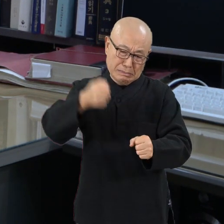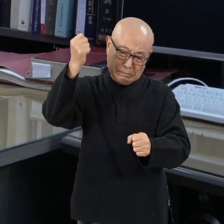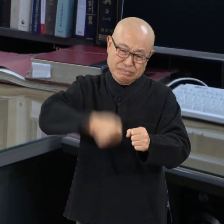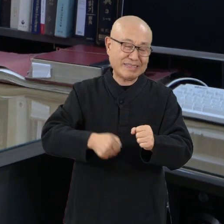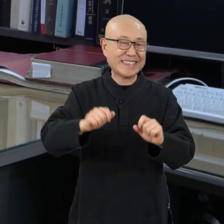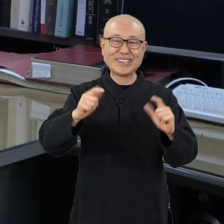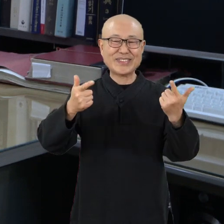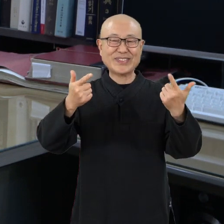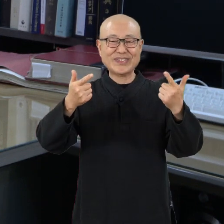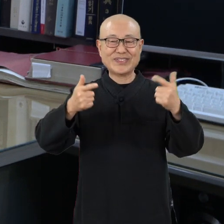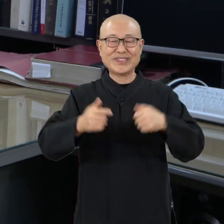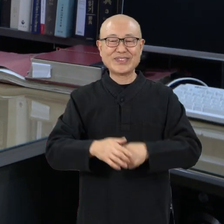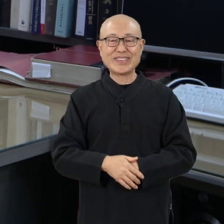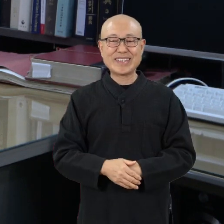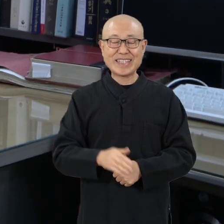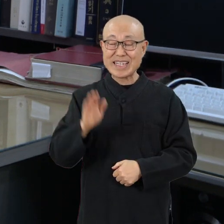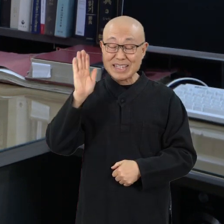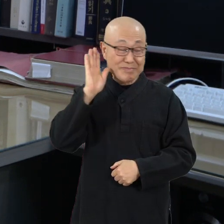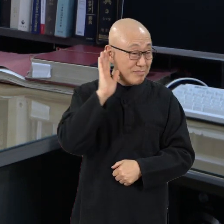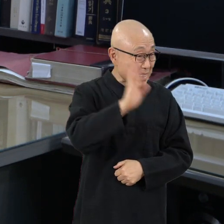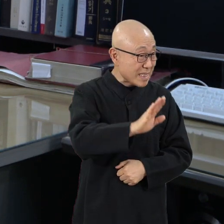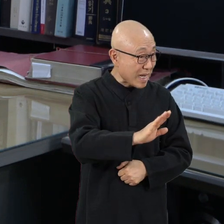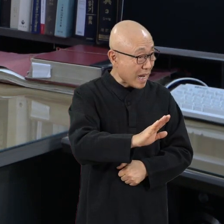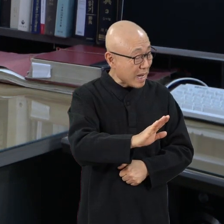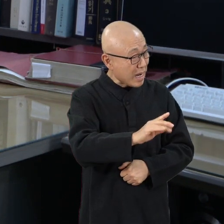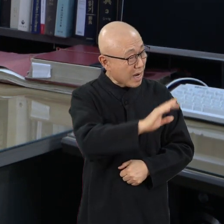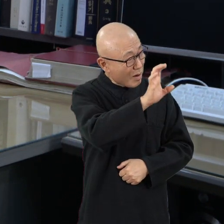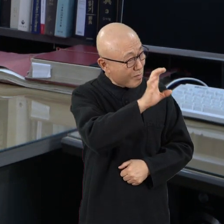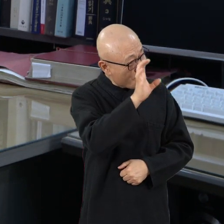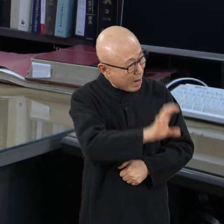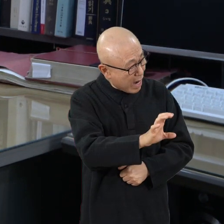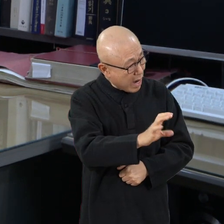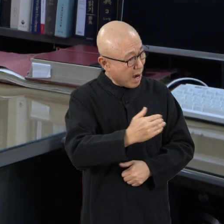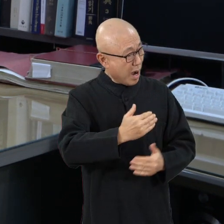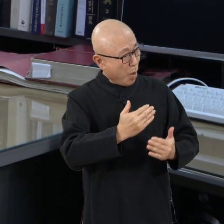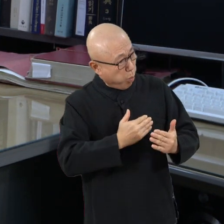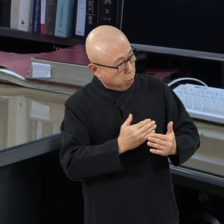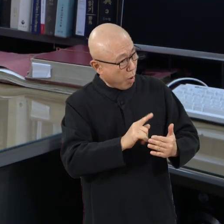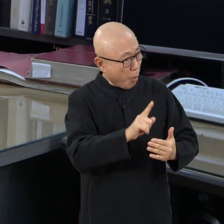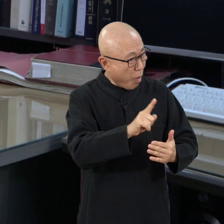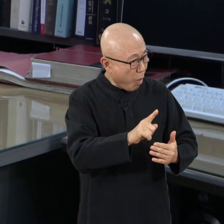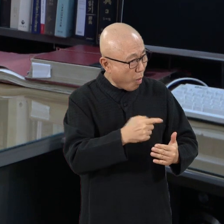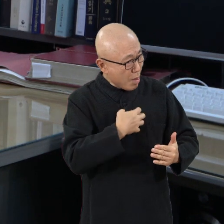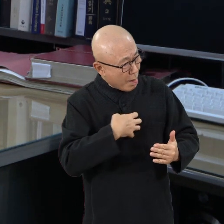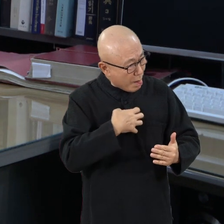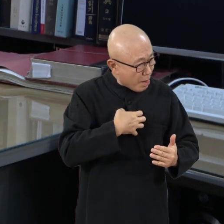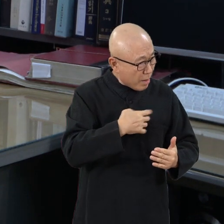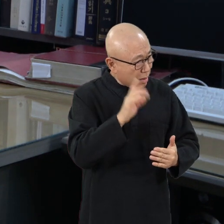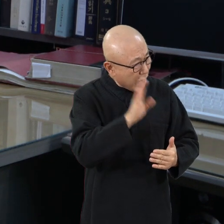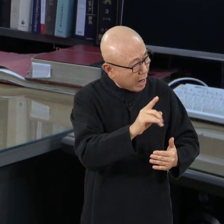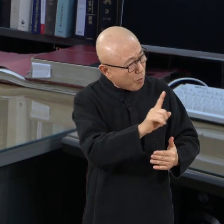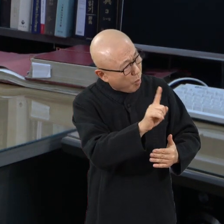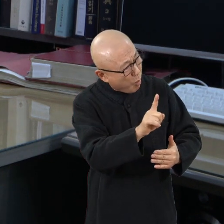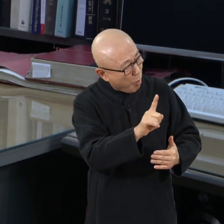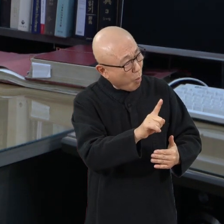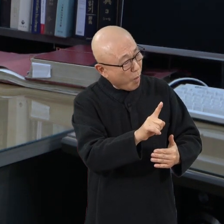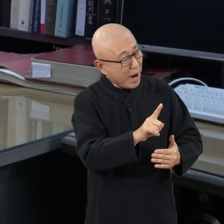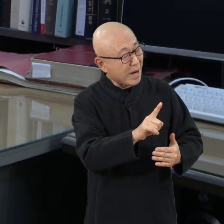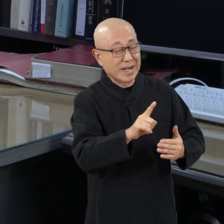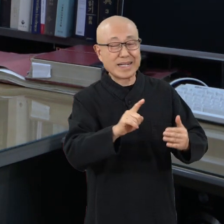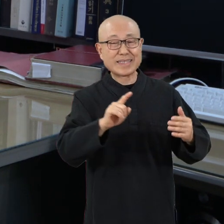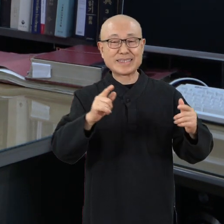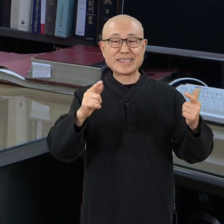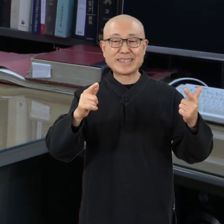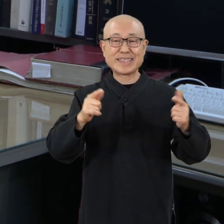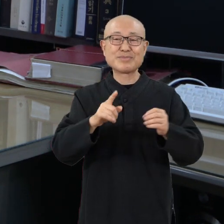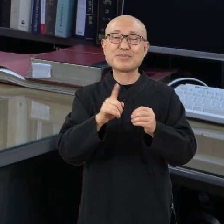것도 아니고 또 미래가 불투명해서 불안하고 어디로 흘러갈지 모르는 그런 그 막연한 삶도